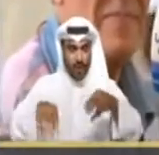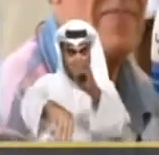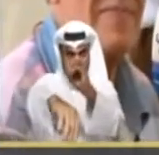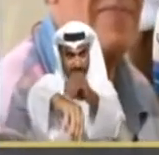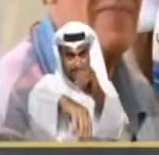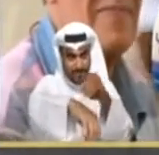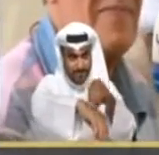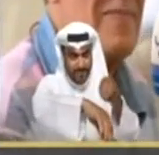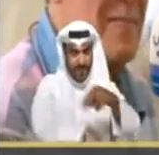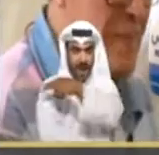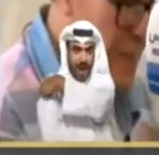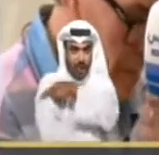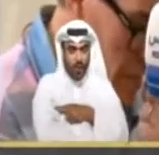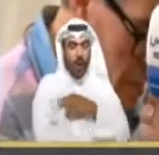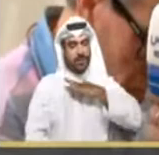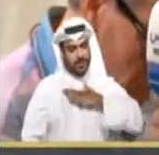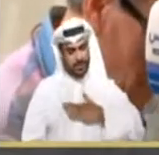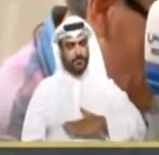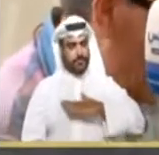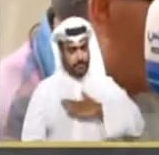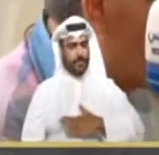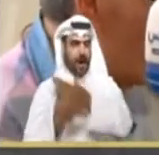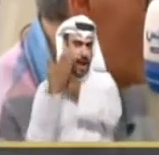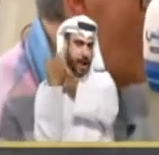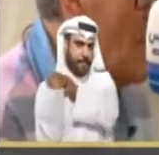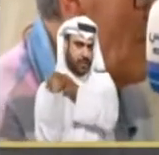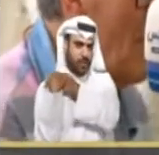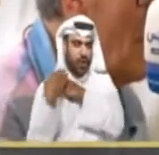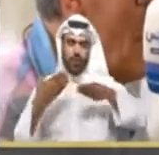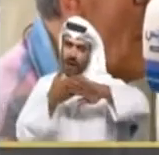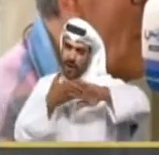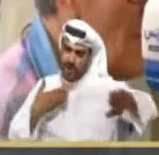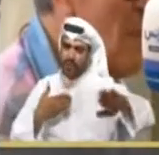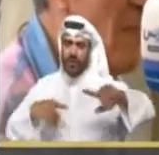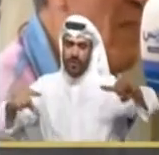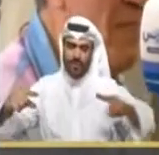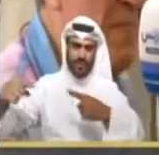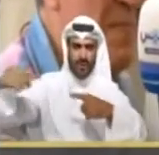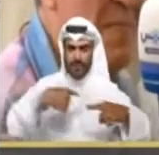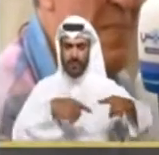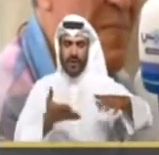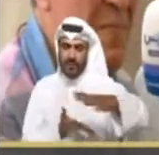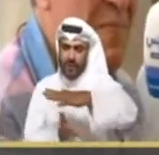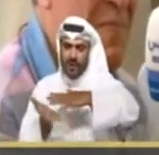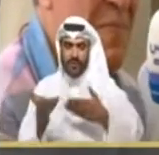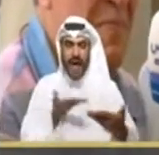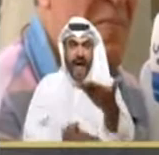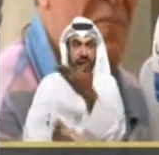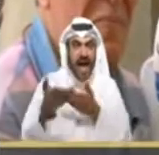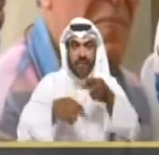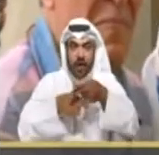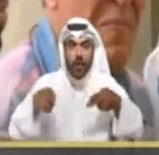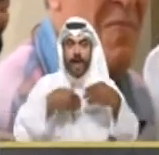أبنائه النواب تحمل مسؤولياتهم والابتعاد عن الخوض في علاقات الكويت الخارجية